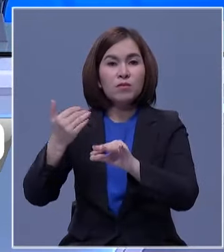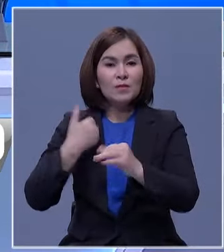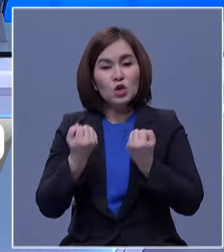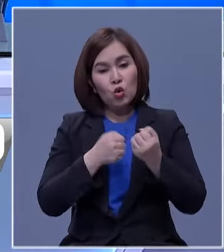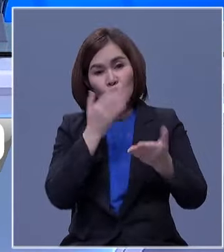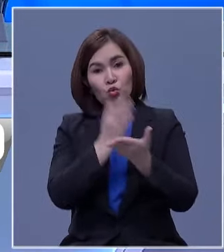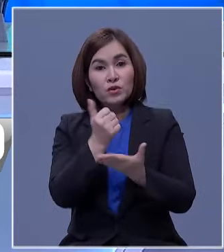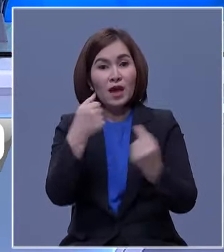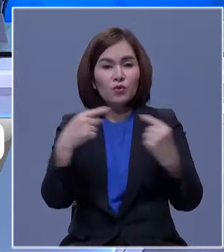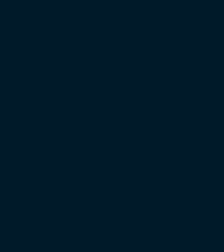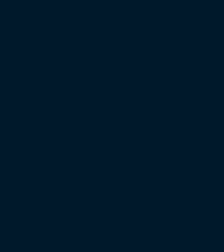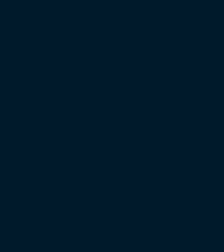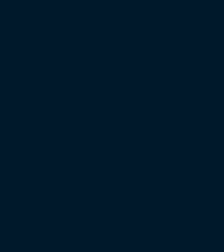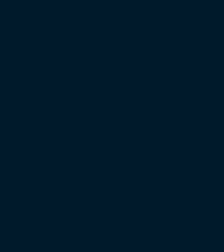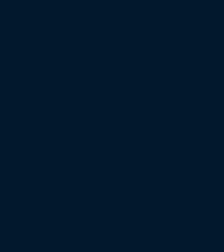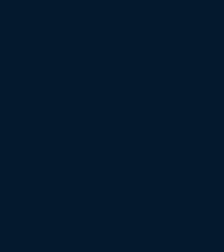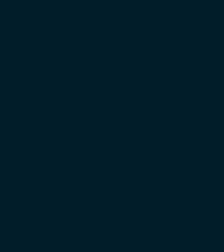จอดรถได้ที่สนามหลวง